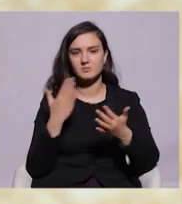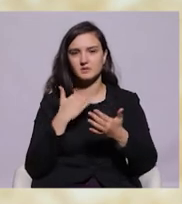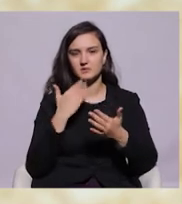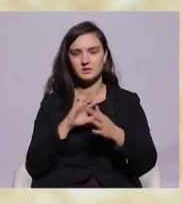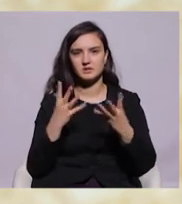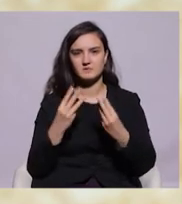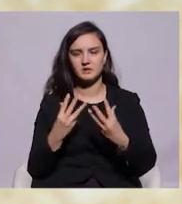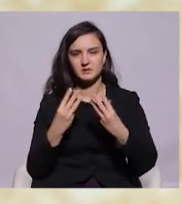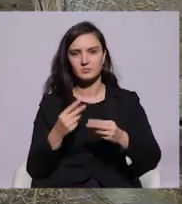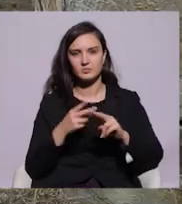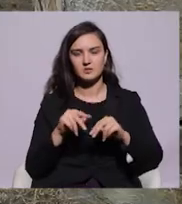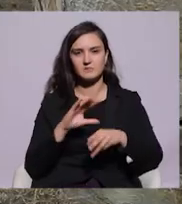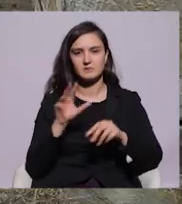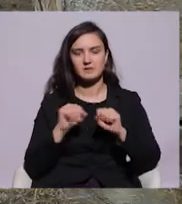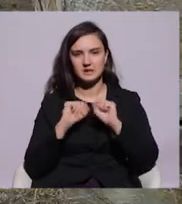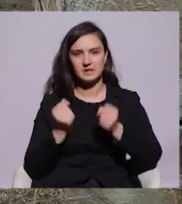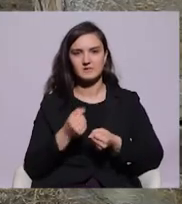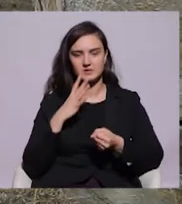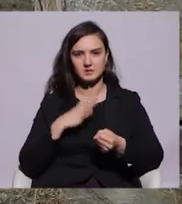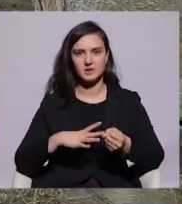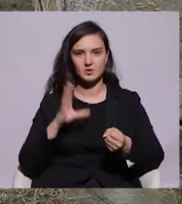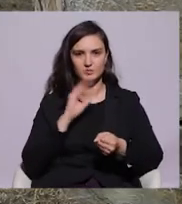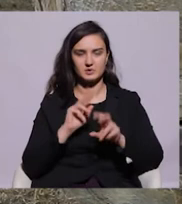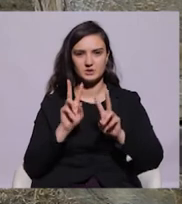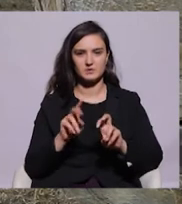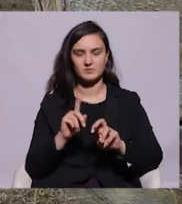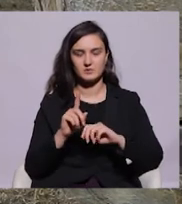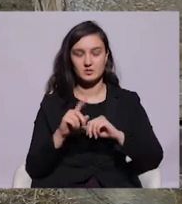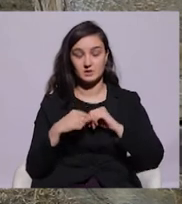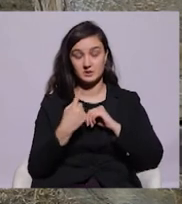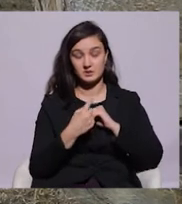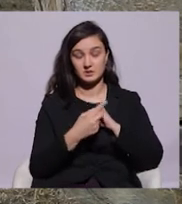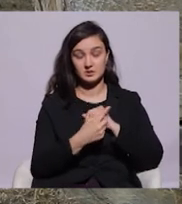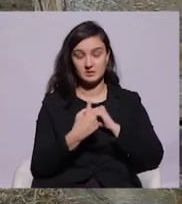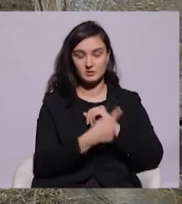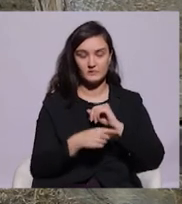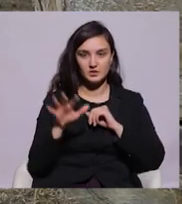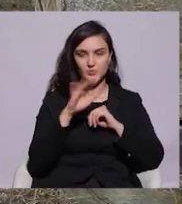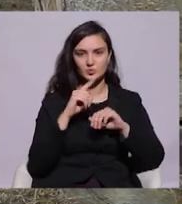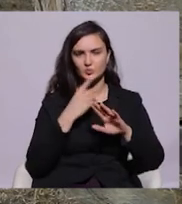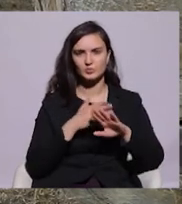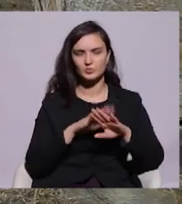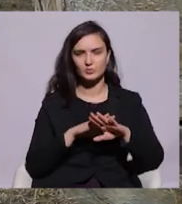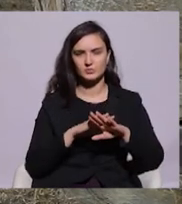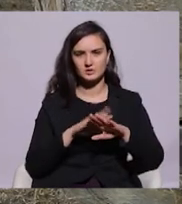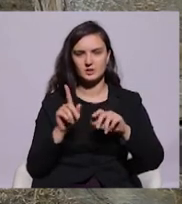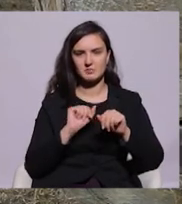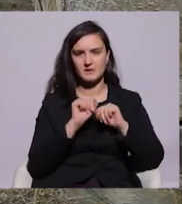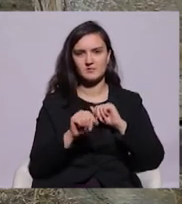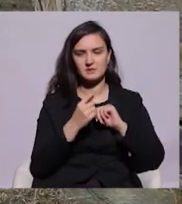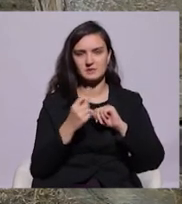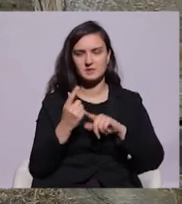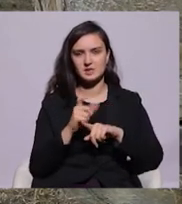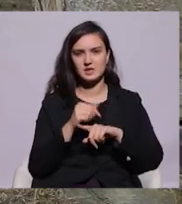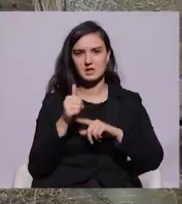ტანსაცმელი ადვილად არ სველდებოდა. ეს კი ყინვის ამტანიანობას ნიშნავდა, რაც სამცხე-ჯავახეთის რთულ კლიმატთან გამკლავების